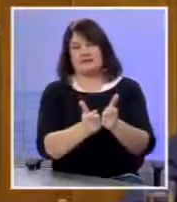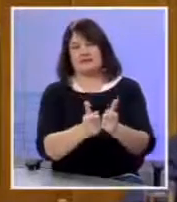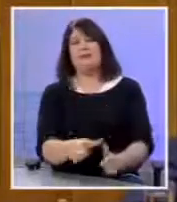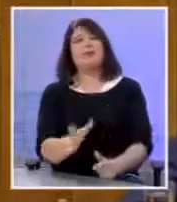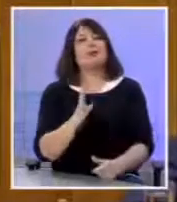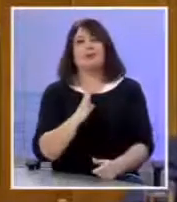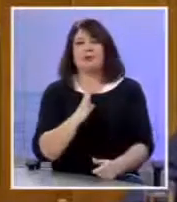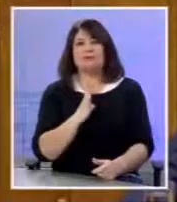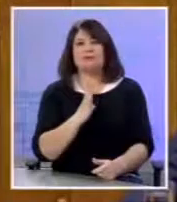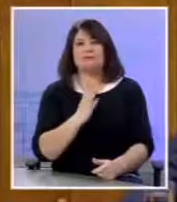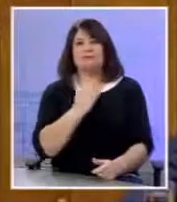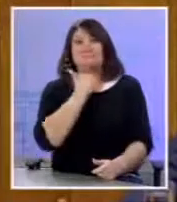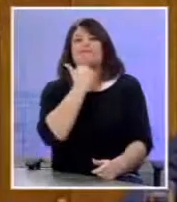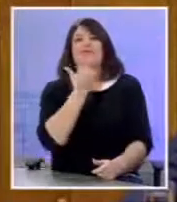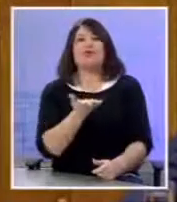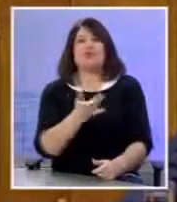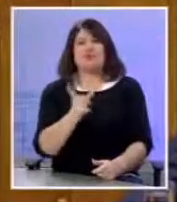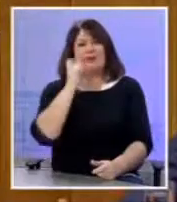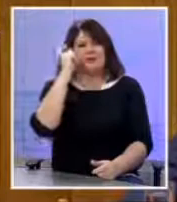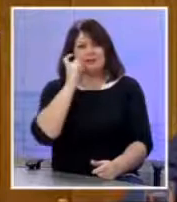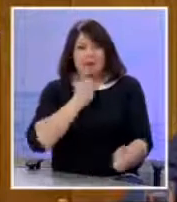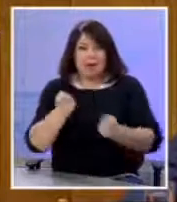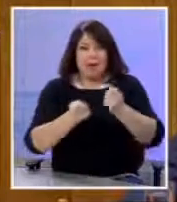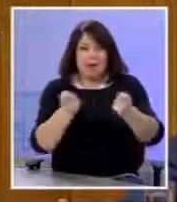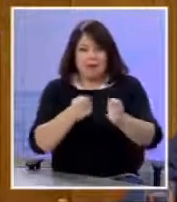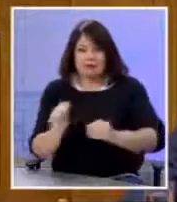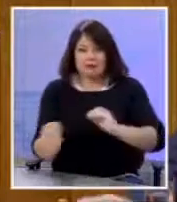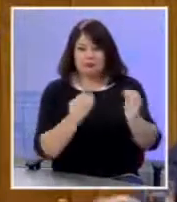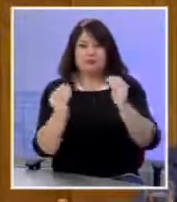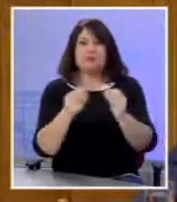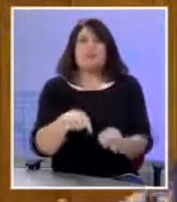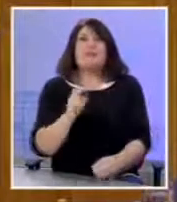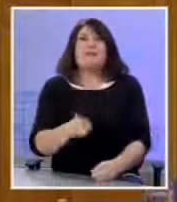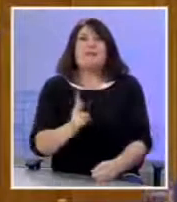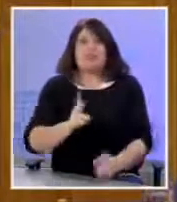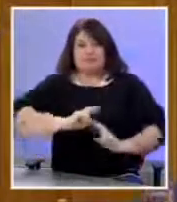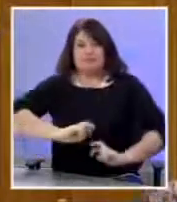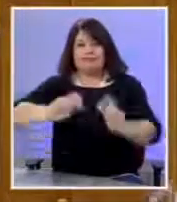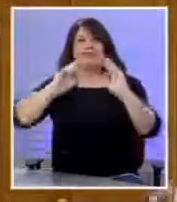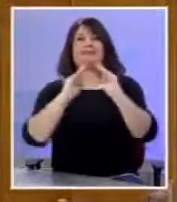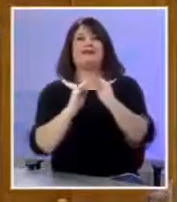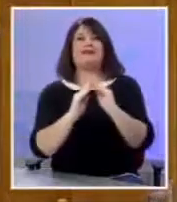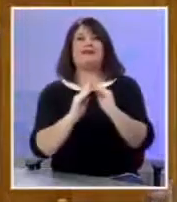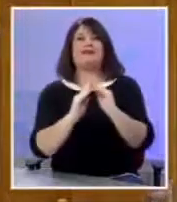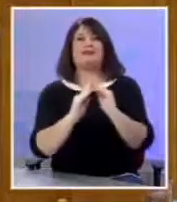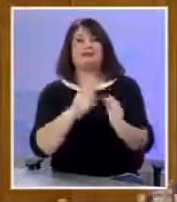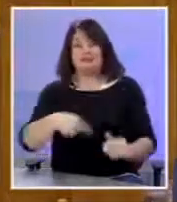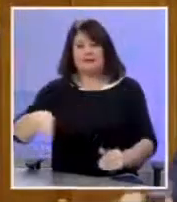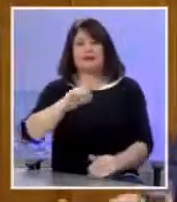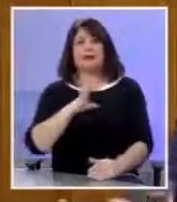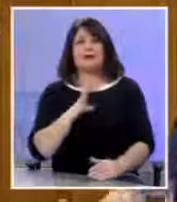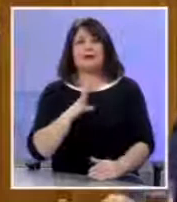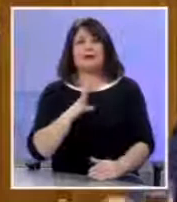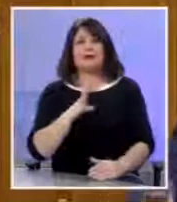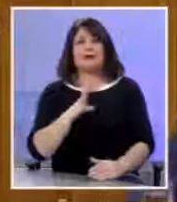ανθρώπους που δεν μπορούσαν να διανοηθούν ότι έχουν χρέη να απειλούνται να χάσουν το σπίτι τους. Αυτούς τους ανθρώπους που πολλοί